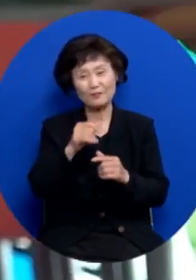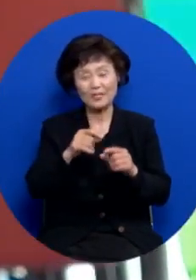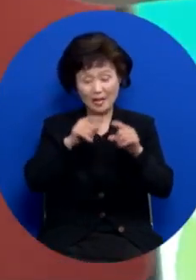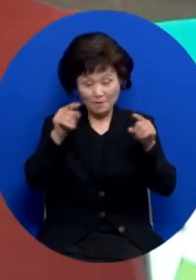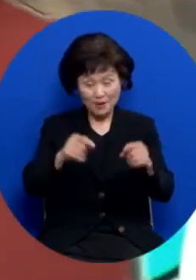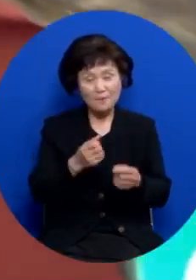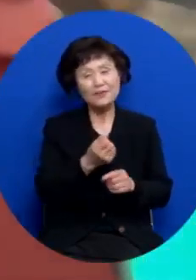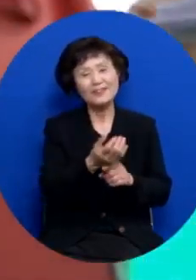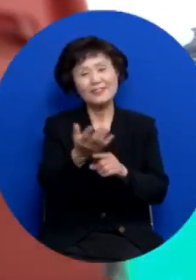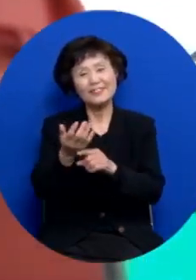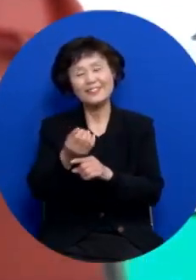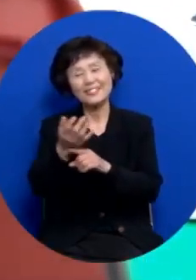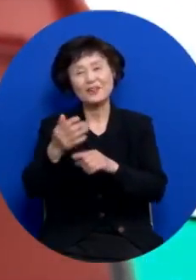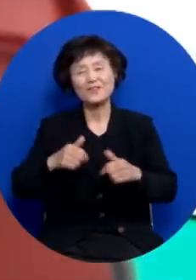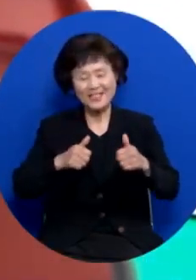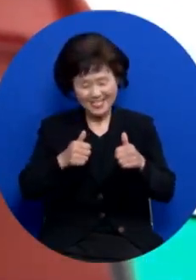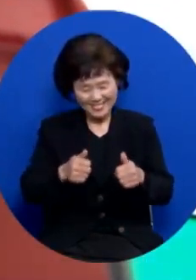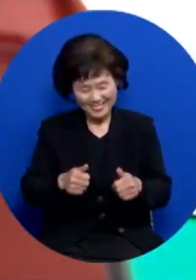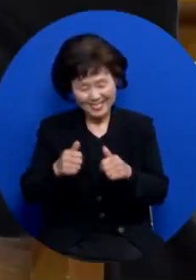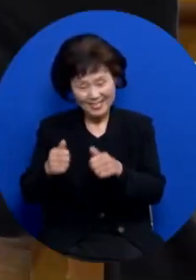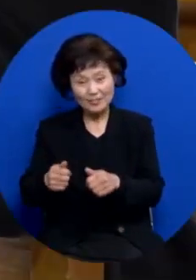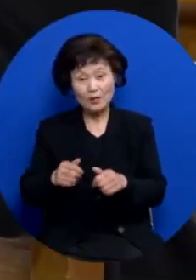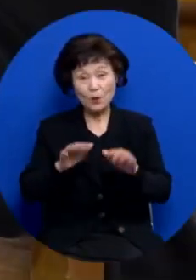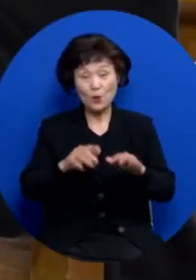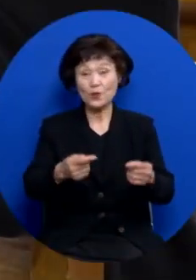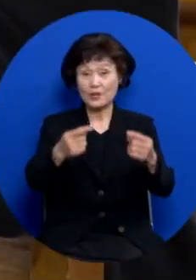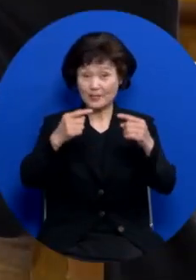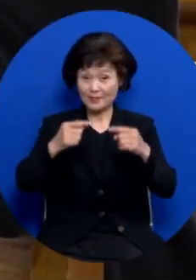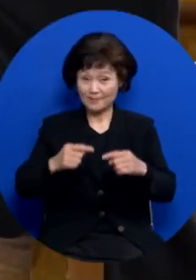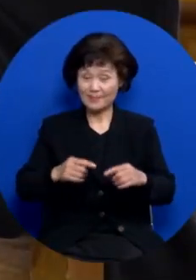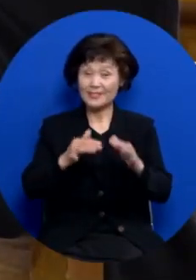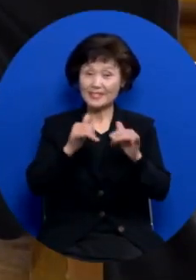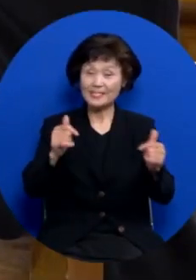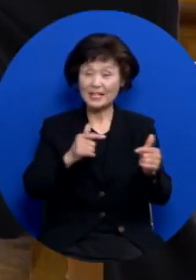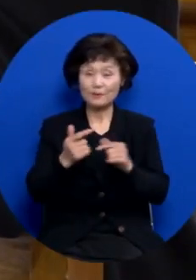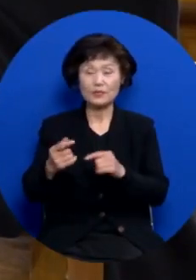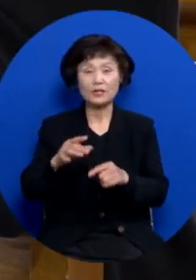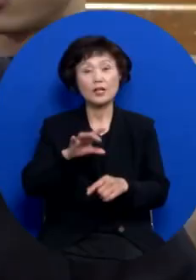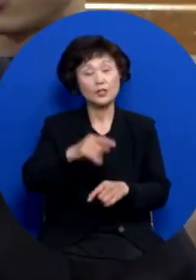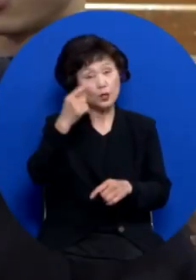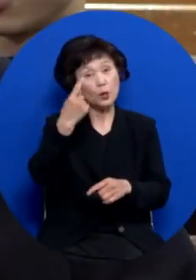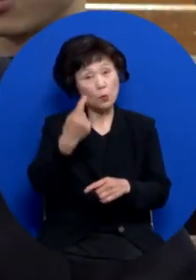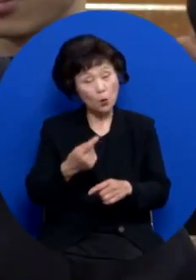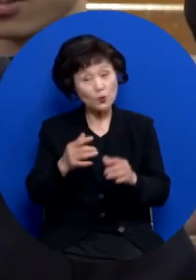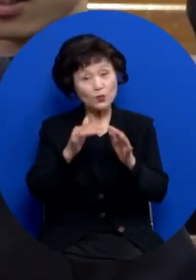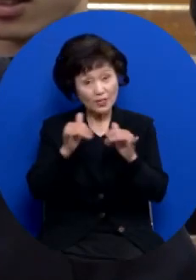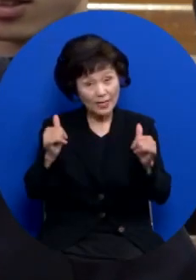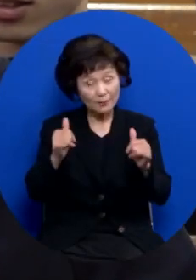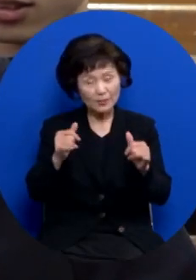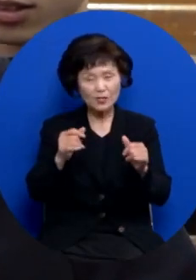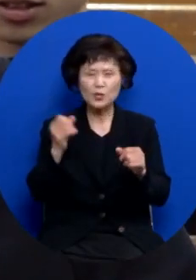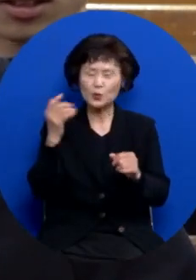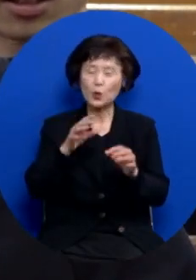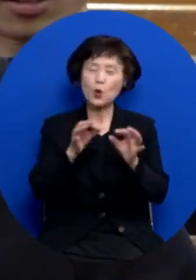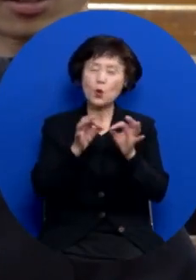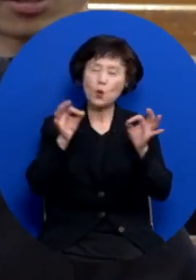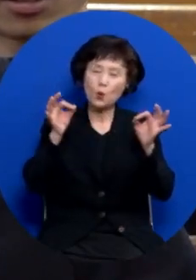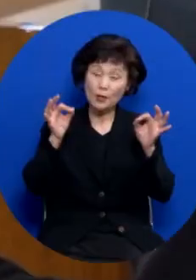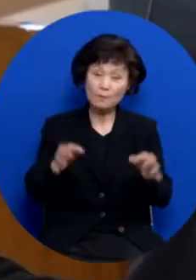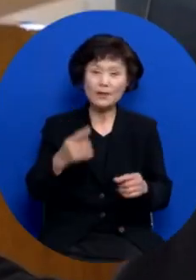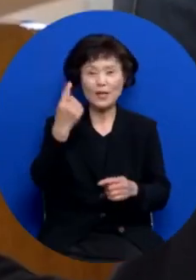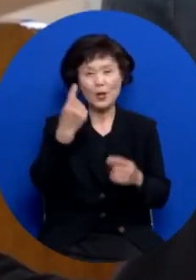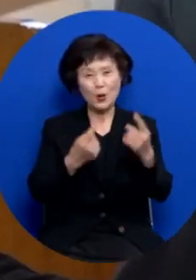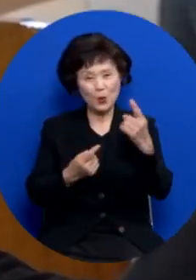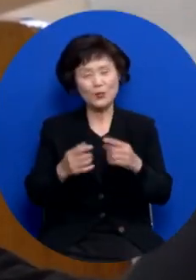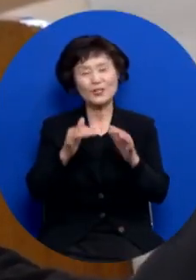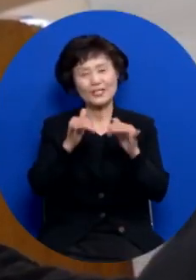인사합니다. 오늘 집회에 참여한 사람들 가운데에는 교회에 처음 온 사람도, 오랜만에 교회에 등장한 친구들도